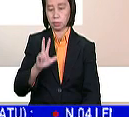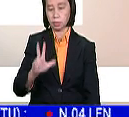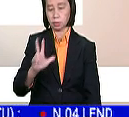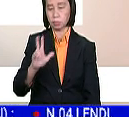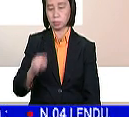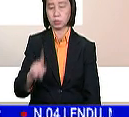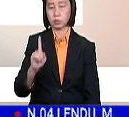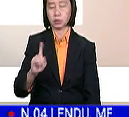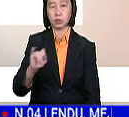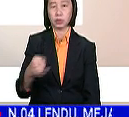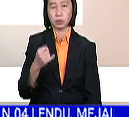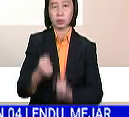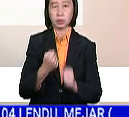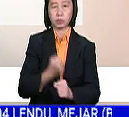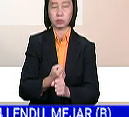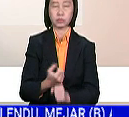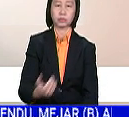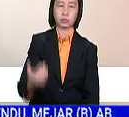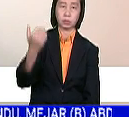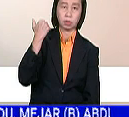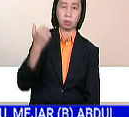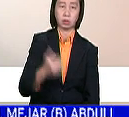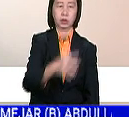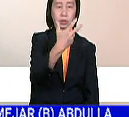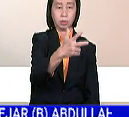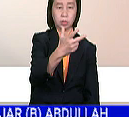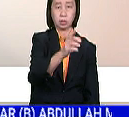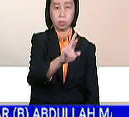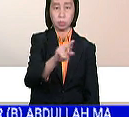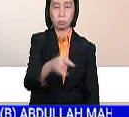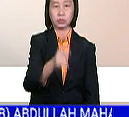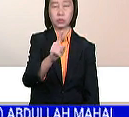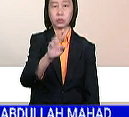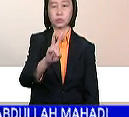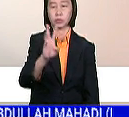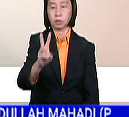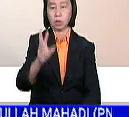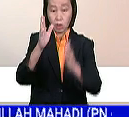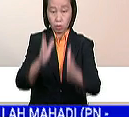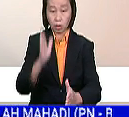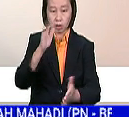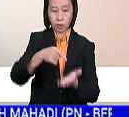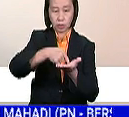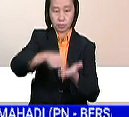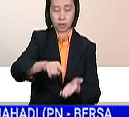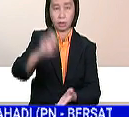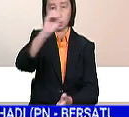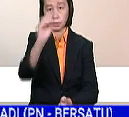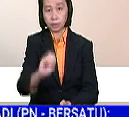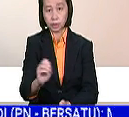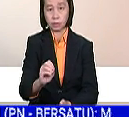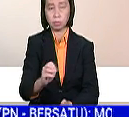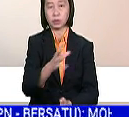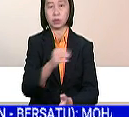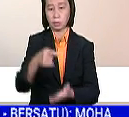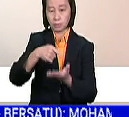30317 taring bagi tahun lepas seramai 13100 76 peserta akan menerima bayaran dividen berkenaan